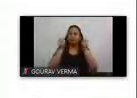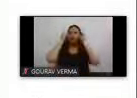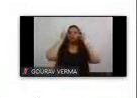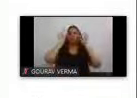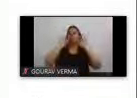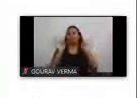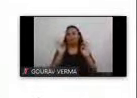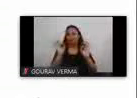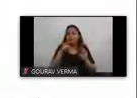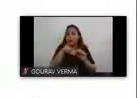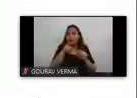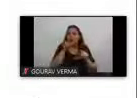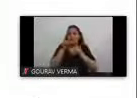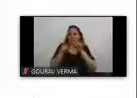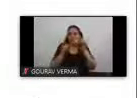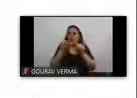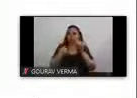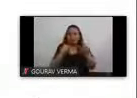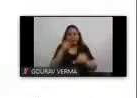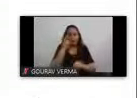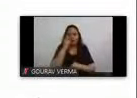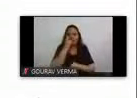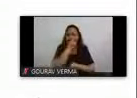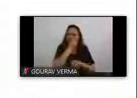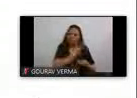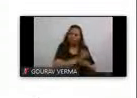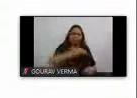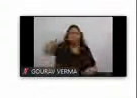हाउ चिल्ड्रन बेबीज ऑल्सो सी.